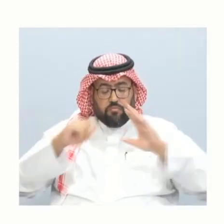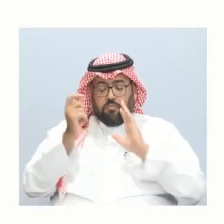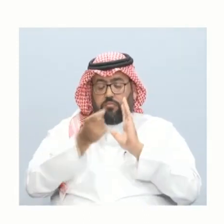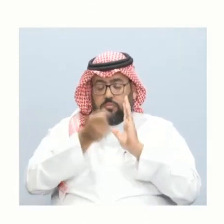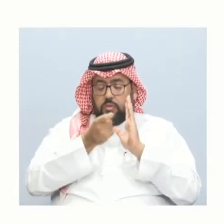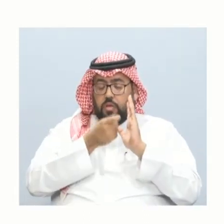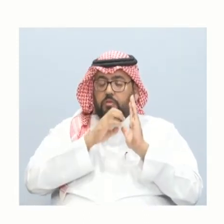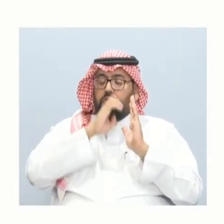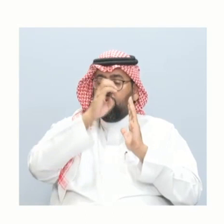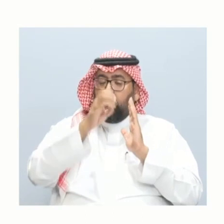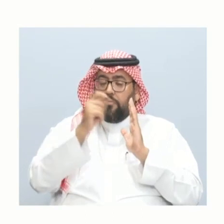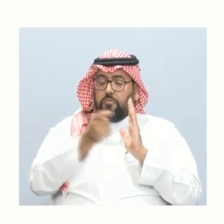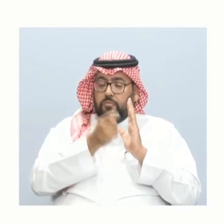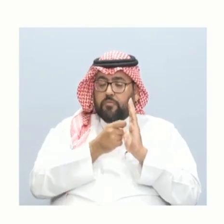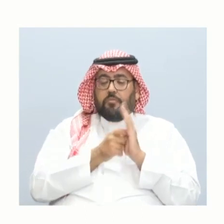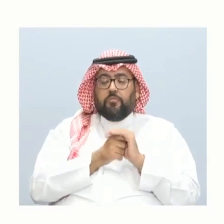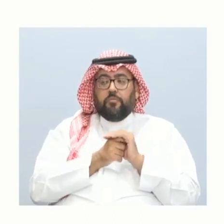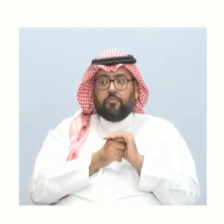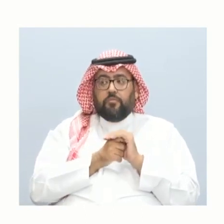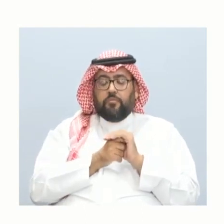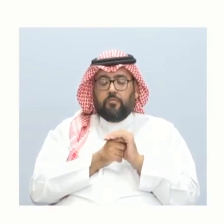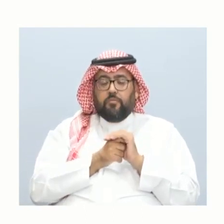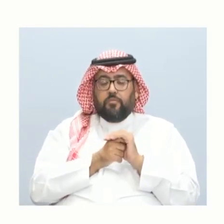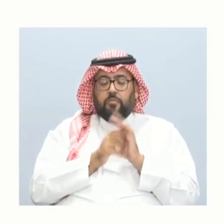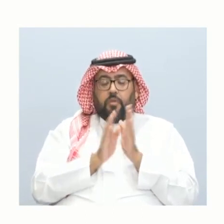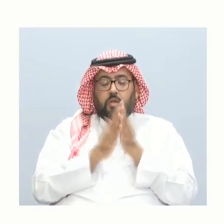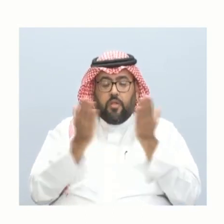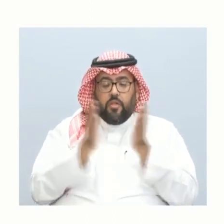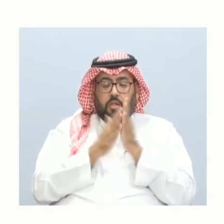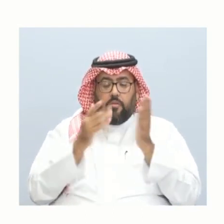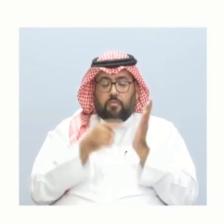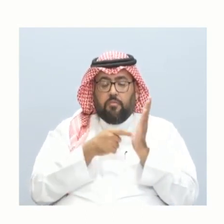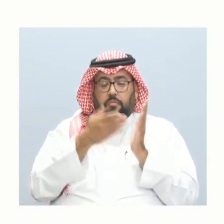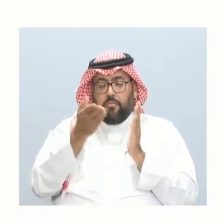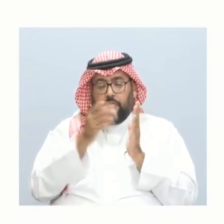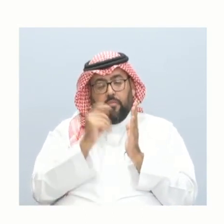الاجابه اي كتابه الاجابه في الكتاب